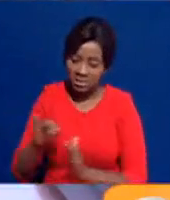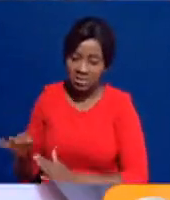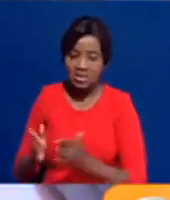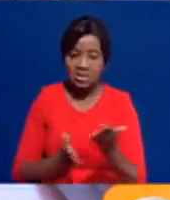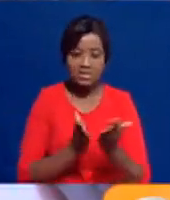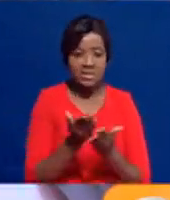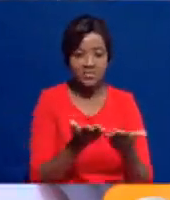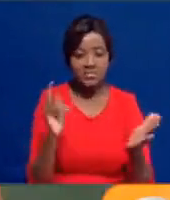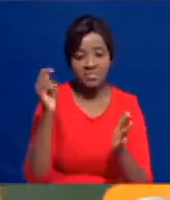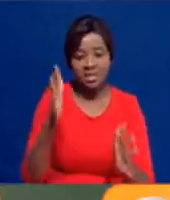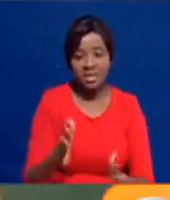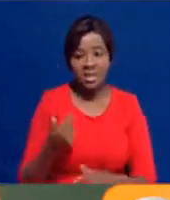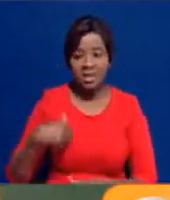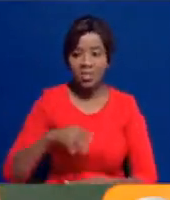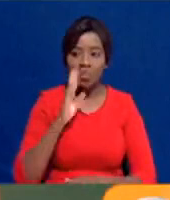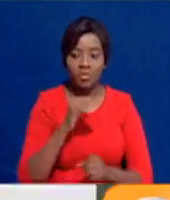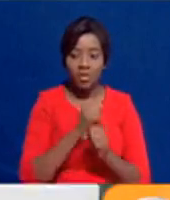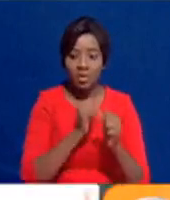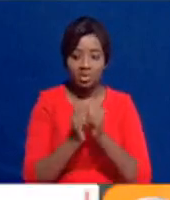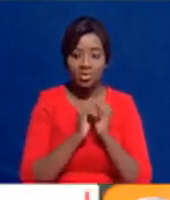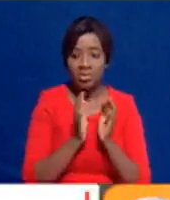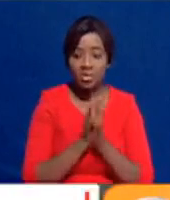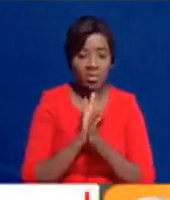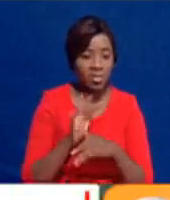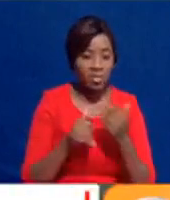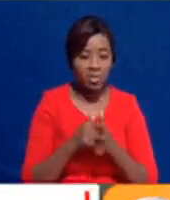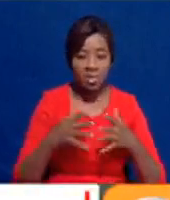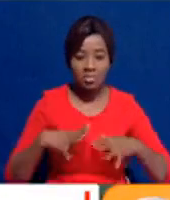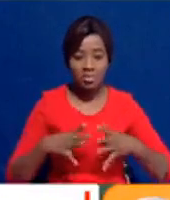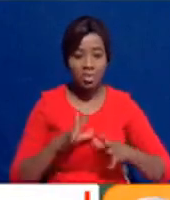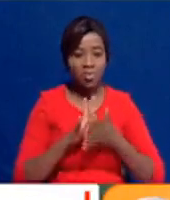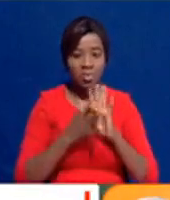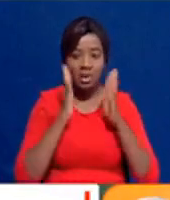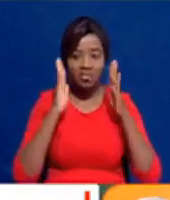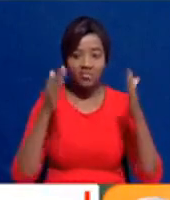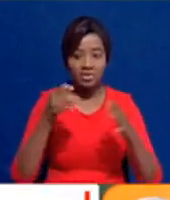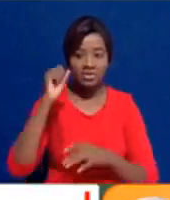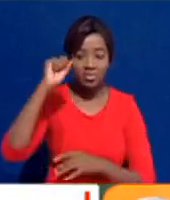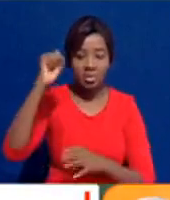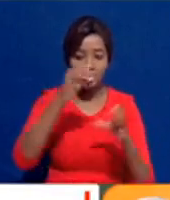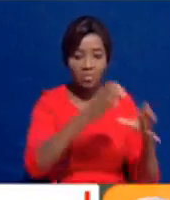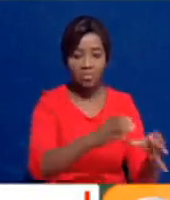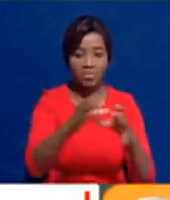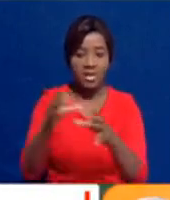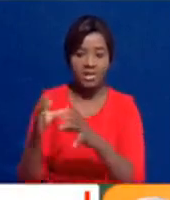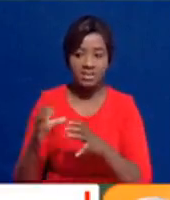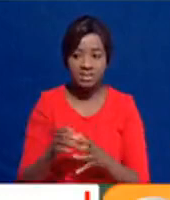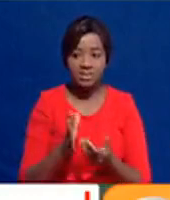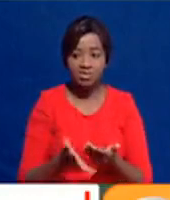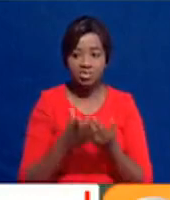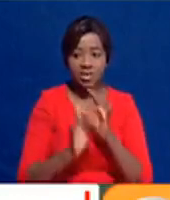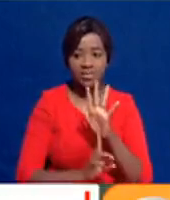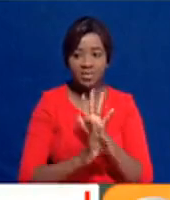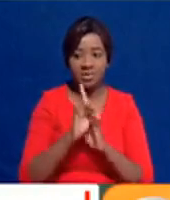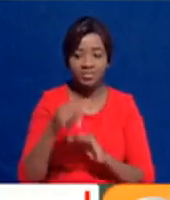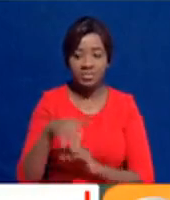hawa viongozi wote bila ya kujali chama na mirengo, tuweze kushughulika na mambo ya maendeleo ya taifa